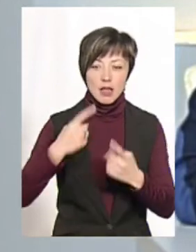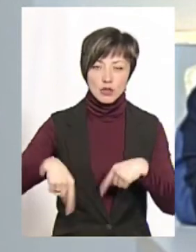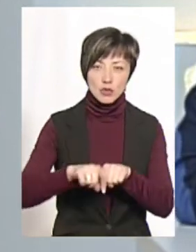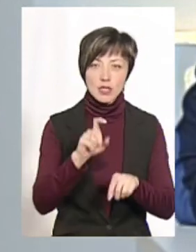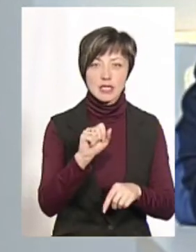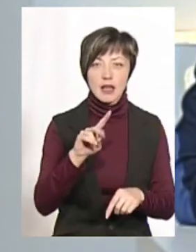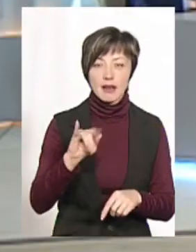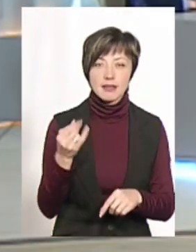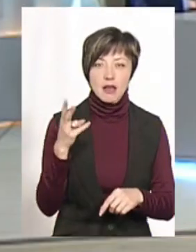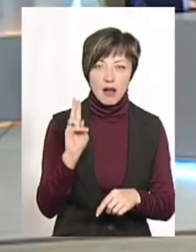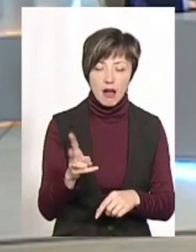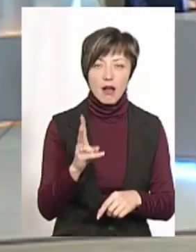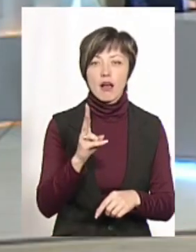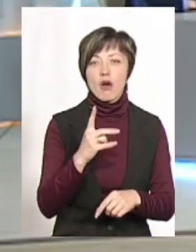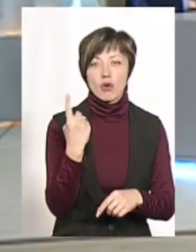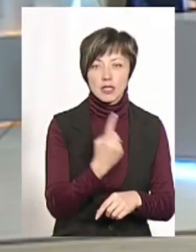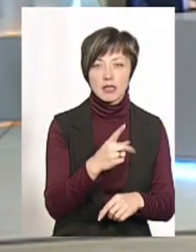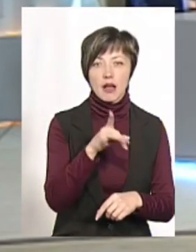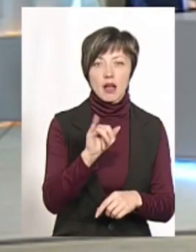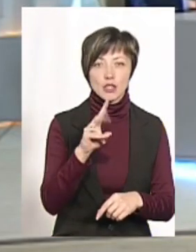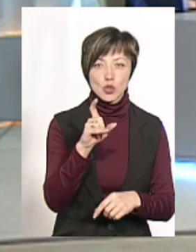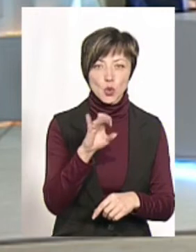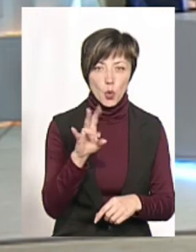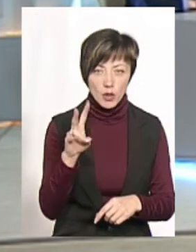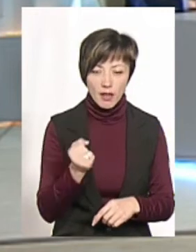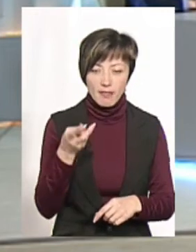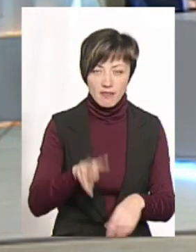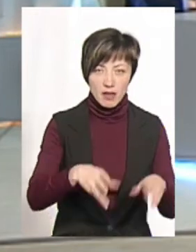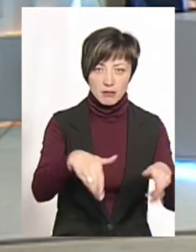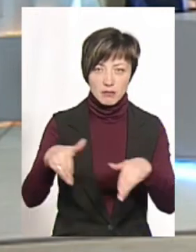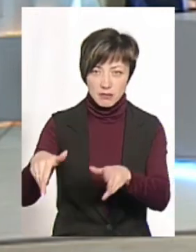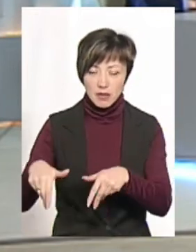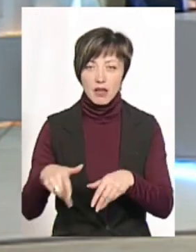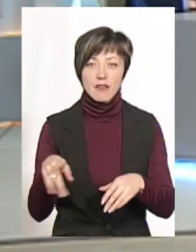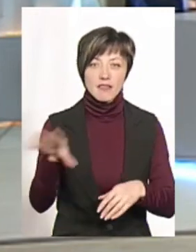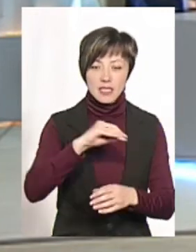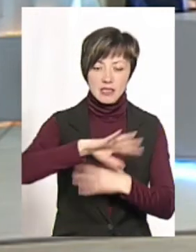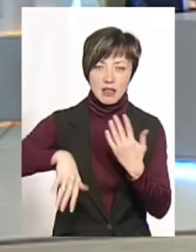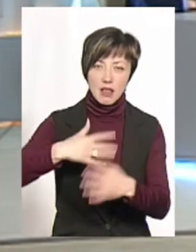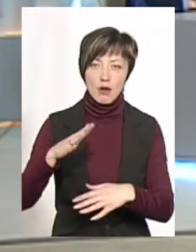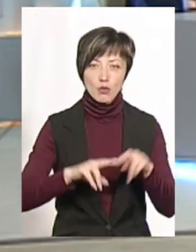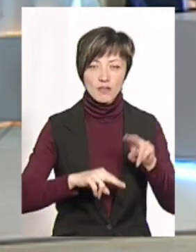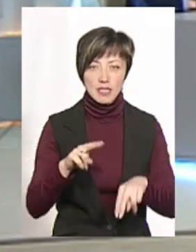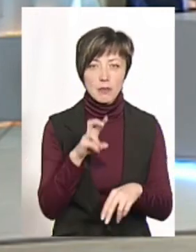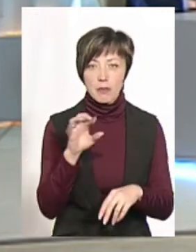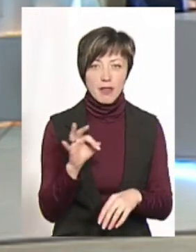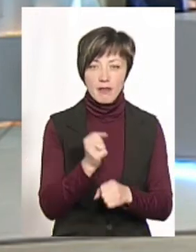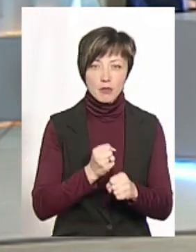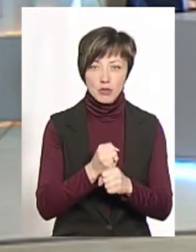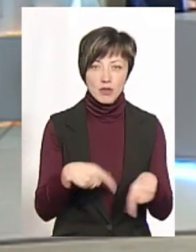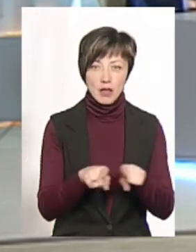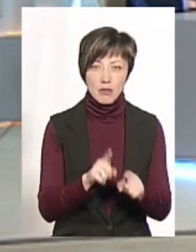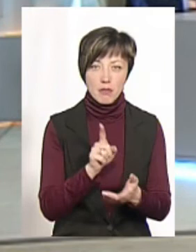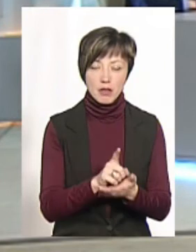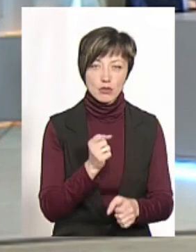1, Панаса Мирно 31, Дріб 1, Гарнізонна по двох земельних ділянках. Там були б всі скандальні будівництва, якби ми не відпрацювали